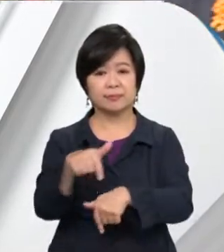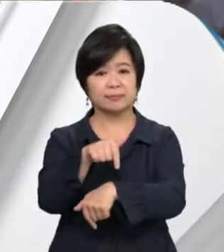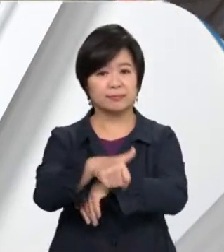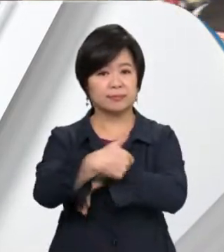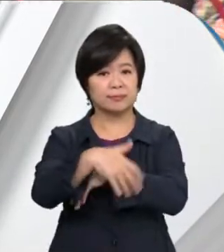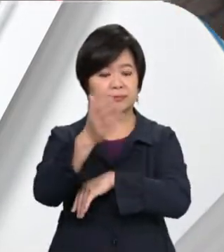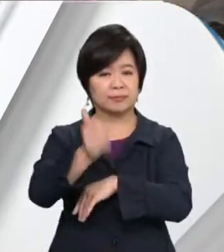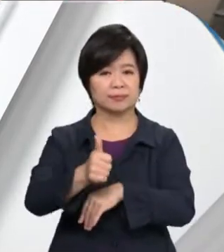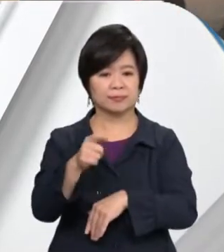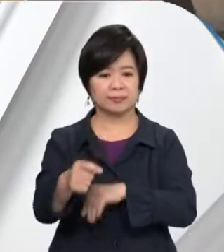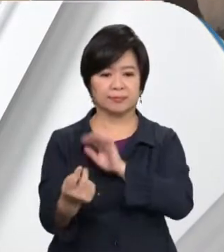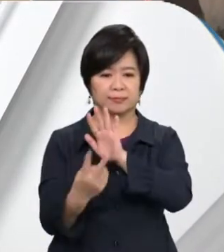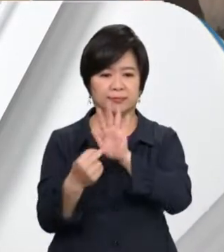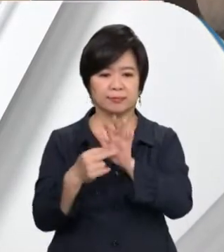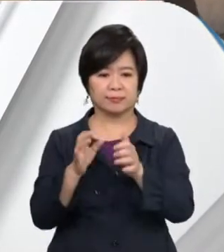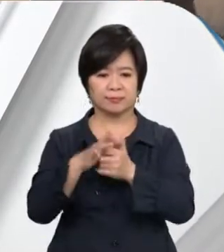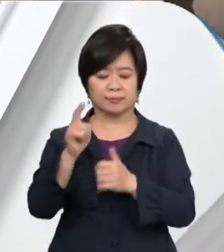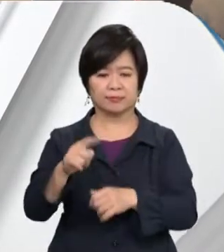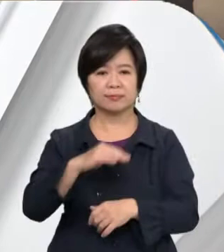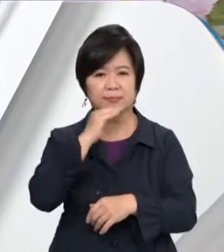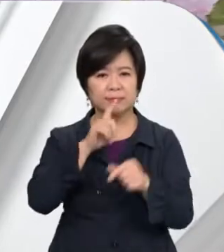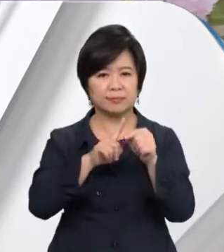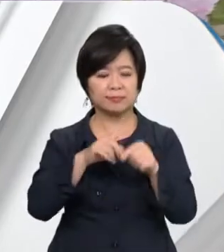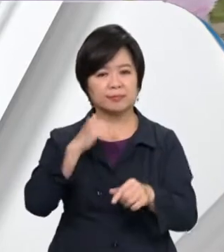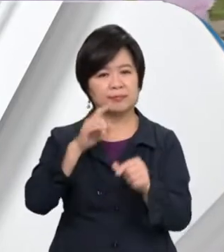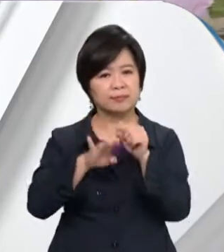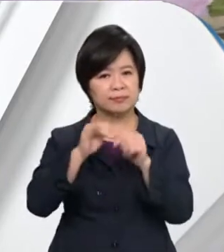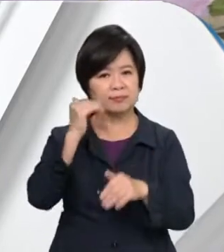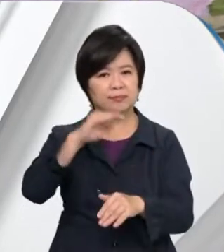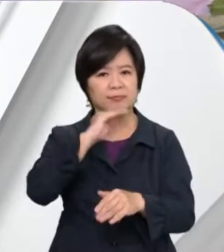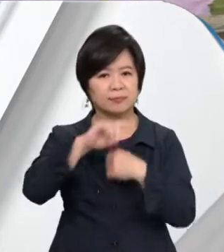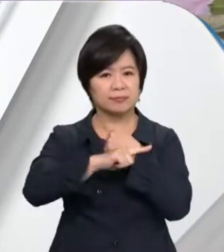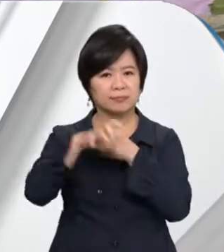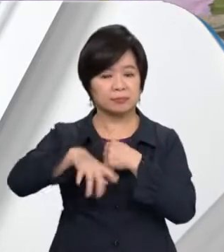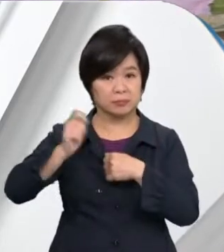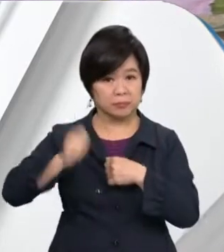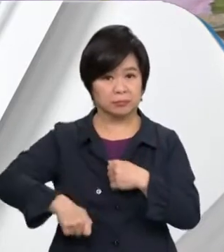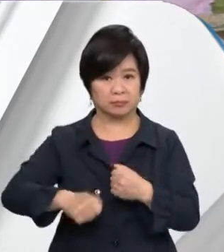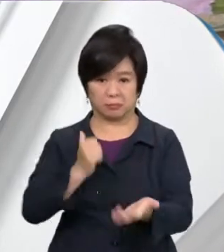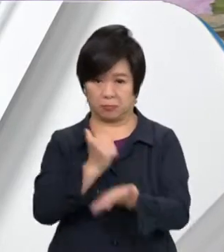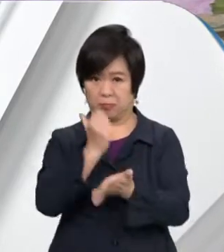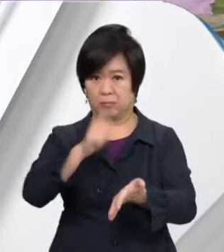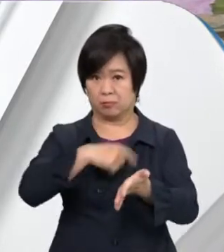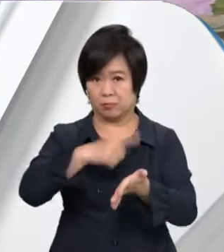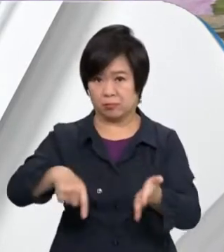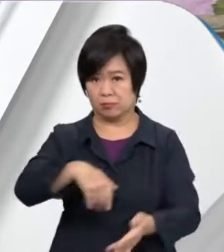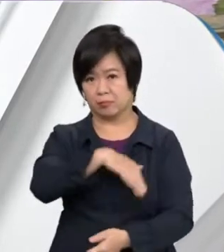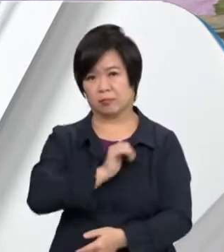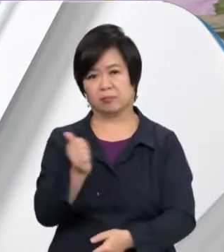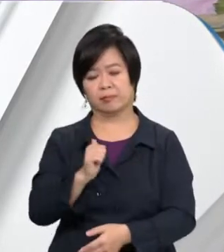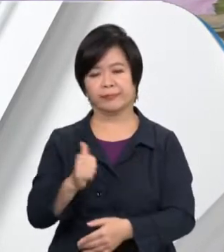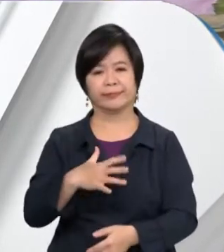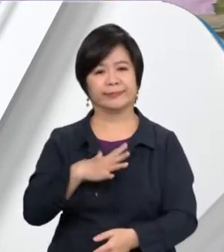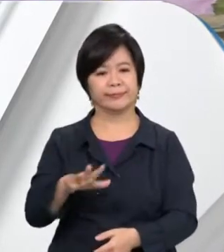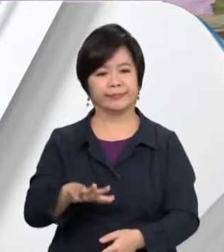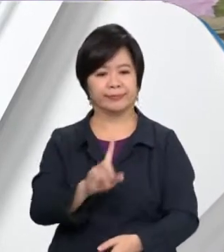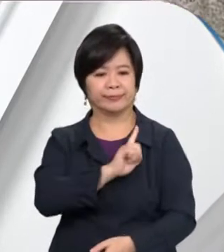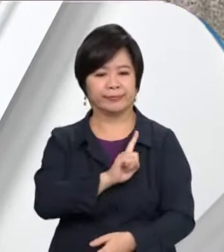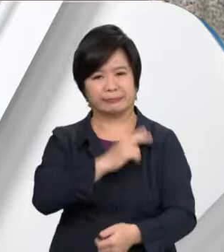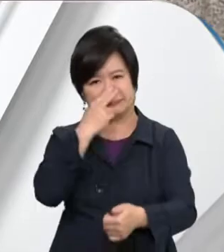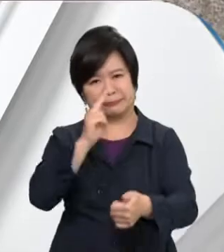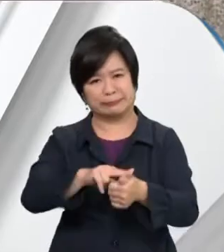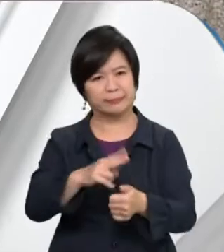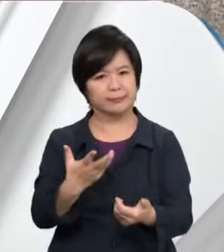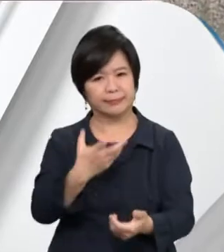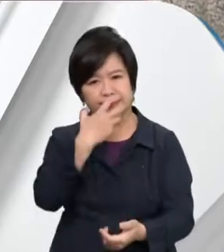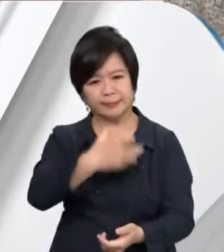正实施走私，本台中高等法院判决当选无效。等到消息以后，邱子正无奈何的讲，其他系本人好业，不顾